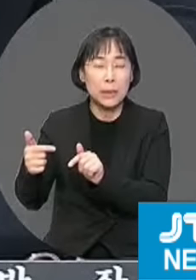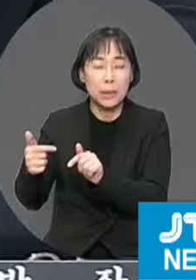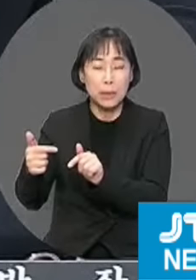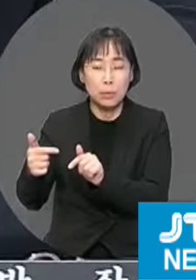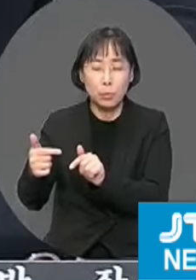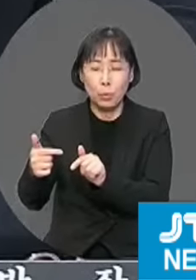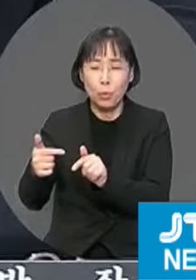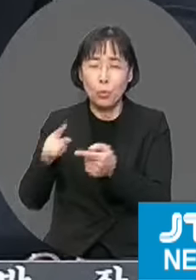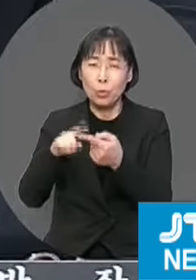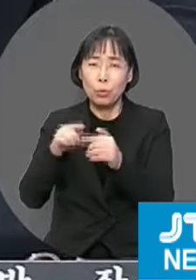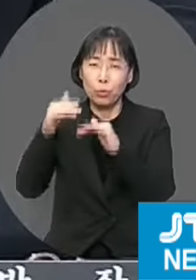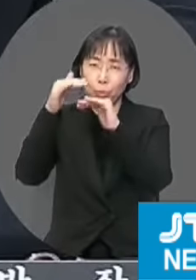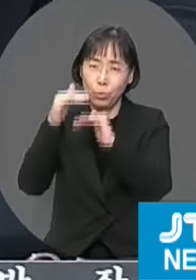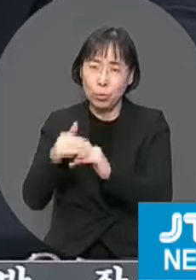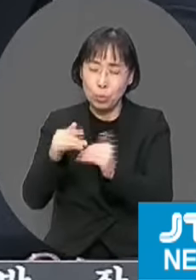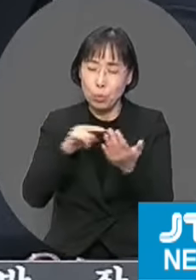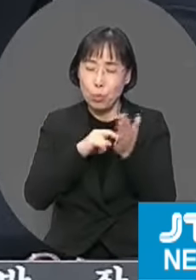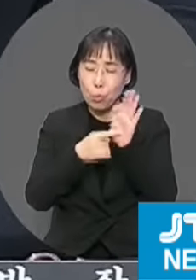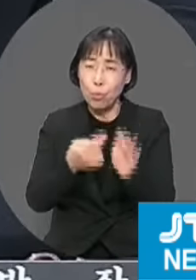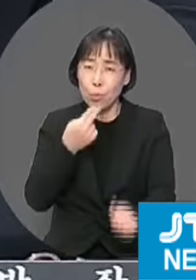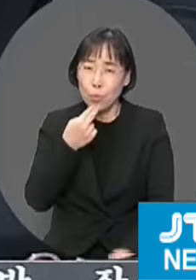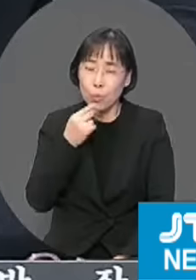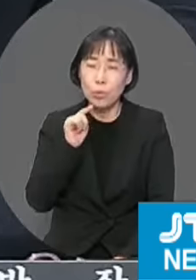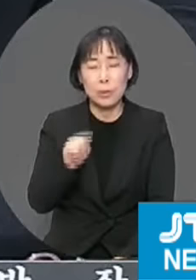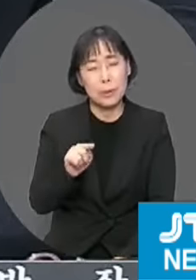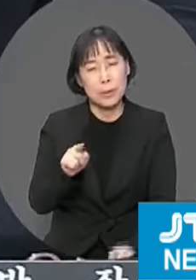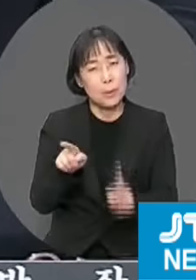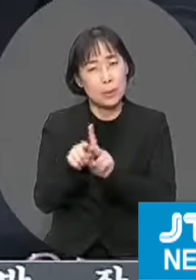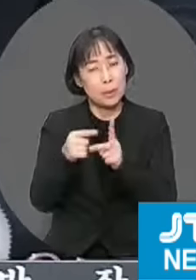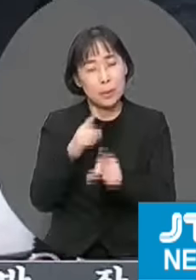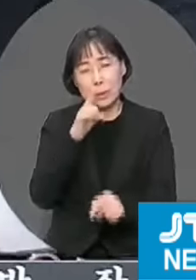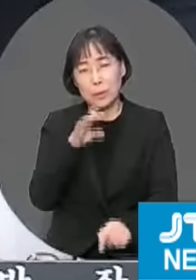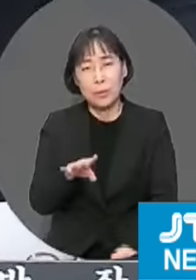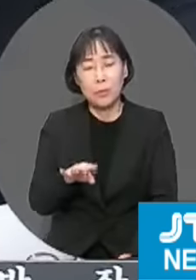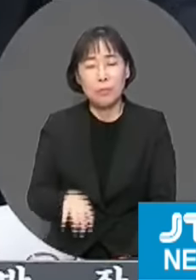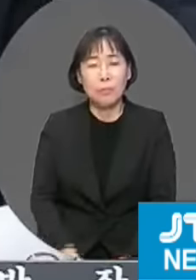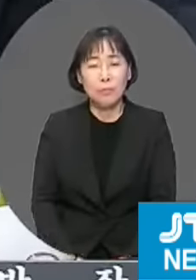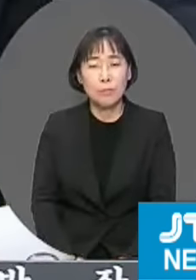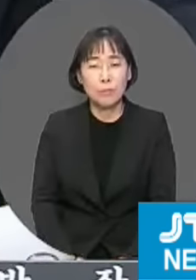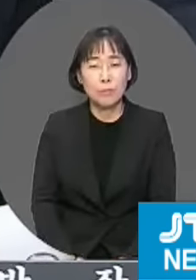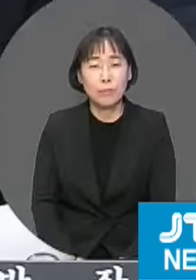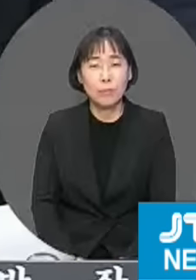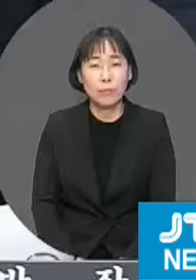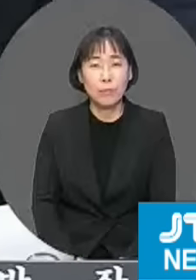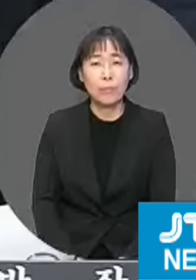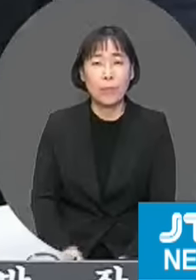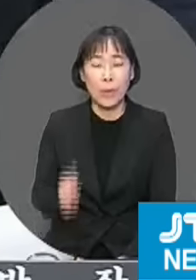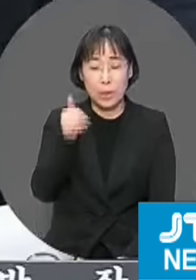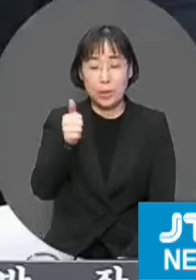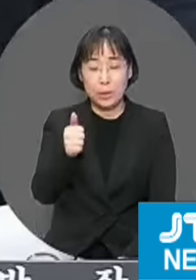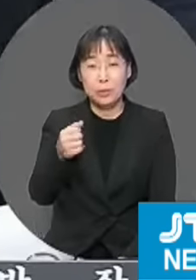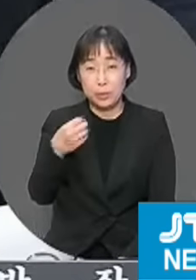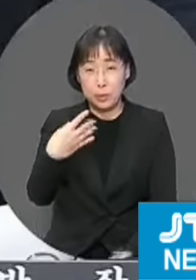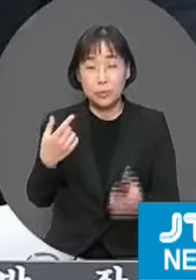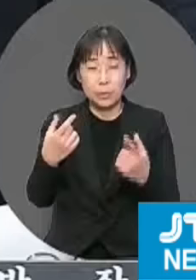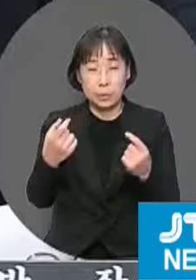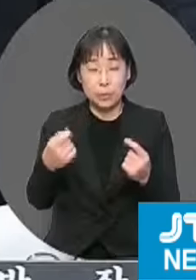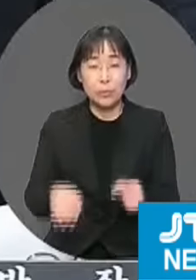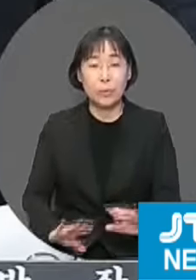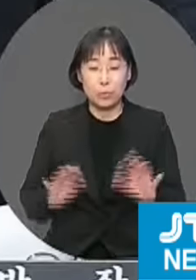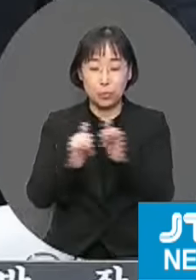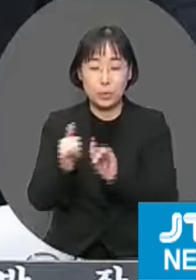게 저는 이해가 가지 않습니다. 이 부분 어떻게 계산하실 생각 있으십니까? 네, 네 위원님 말씀대로 수요자가 저희가